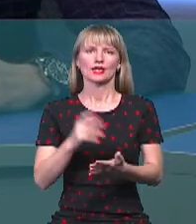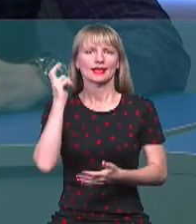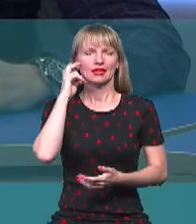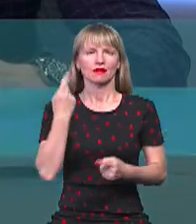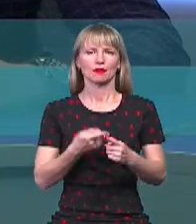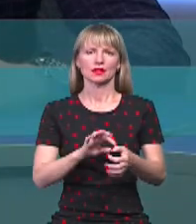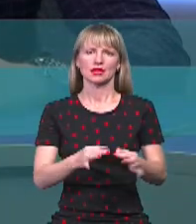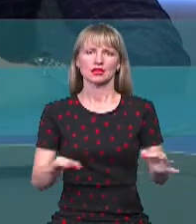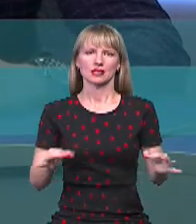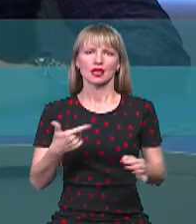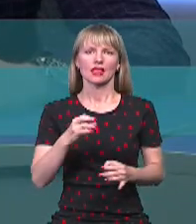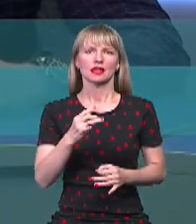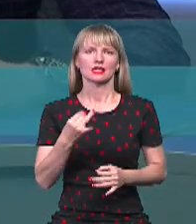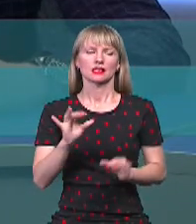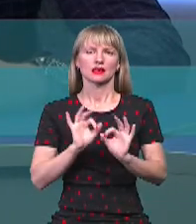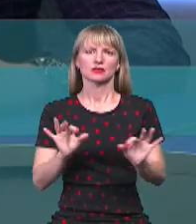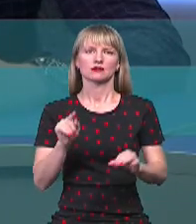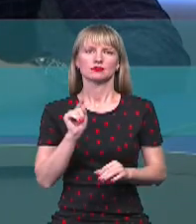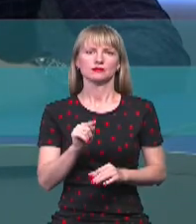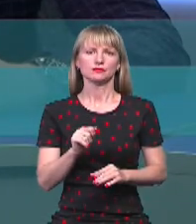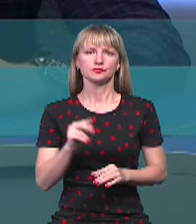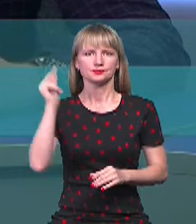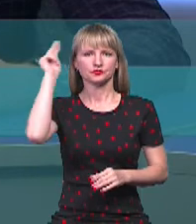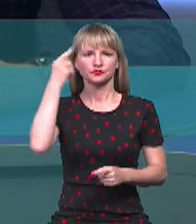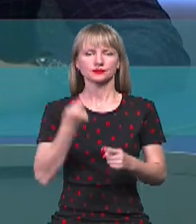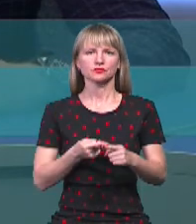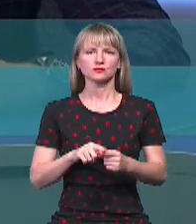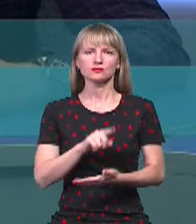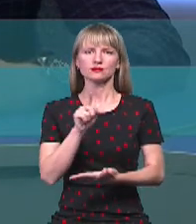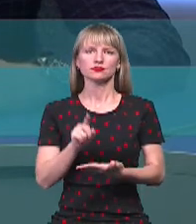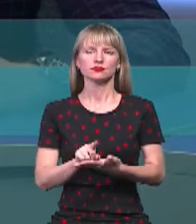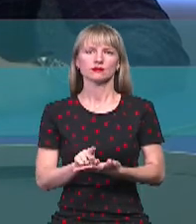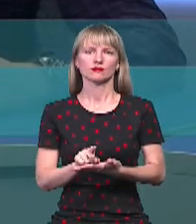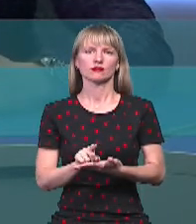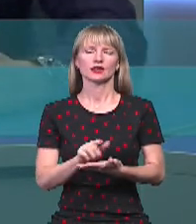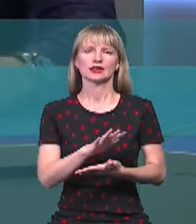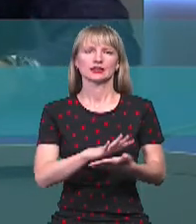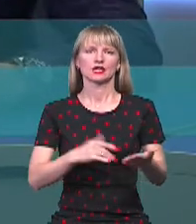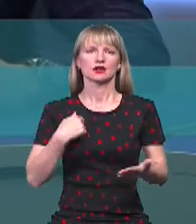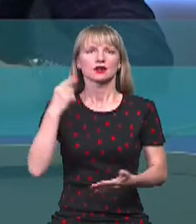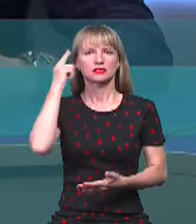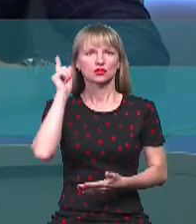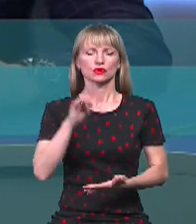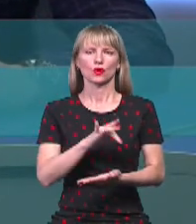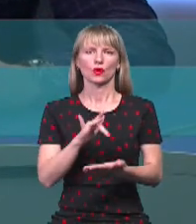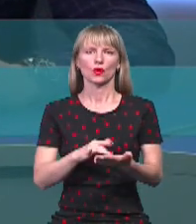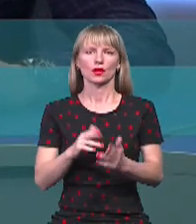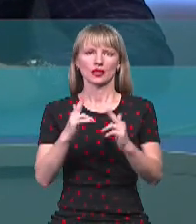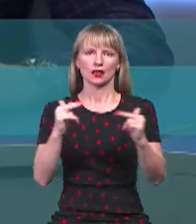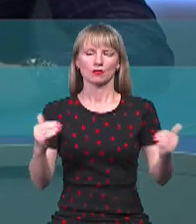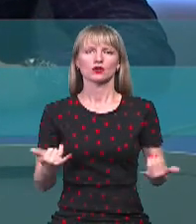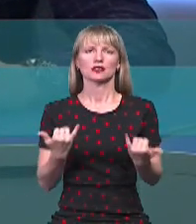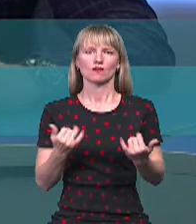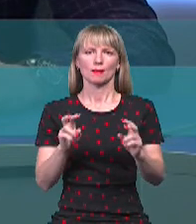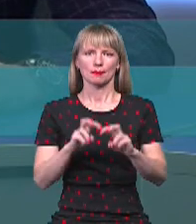этом детальнее, наверное, Геннадий расскажет. Угу. Он изучал этот вопрос. Далее знаю, что город Днепро тоже сейчас